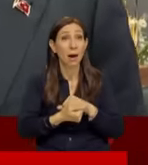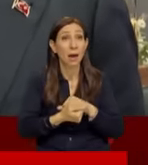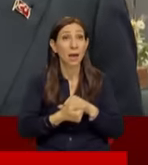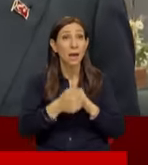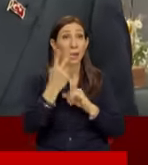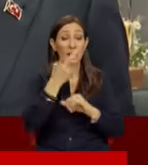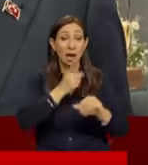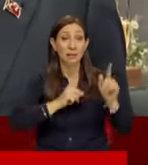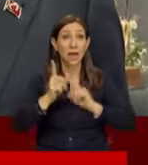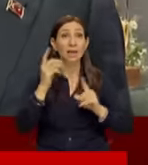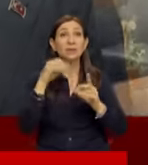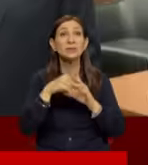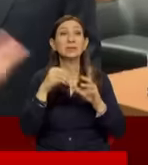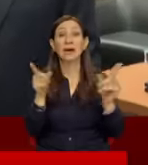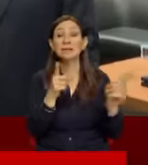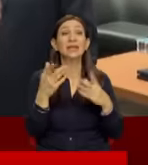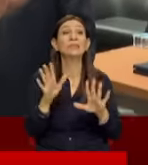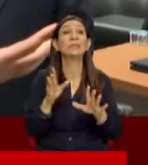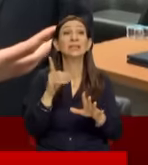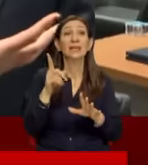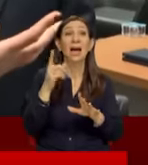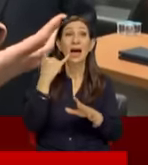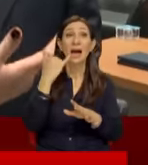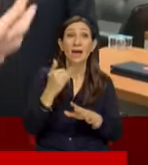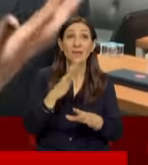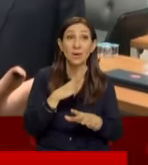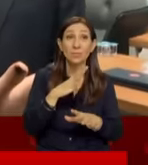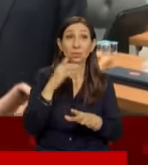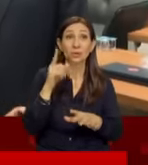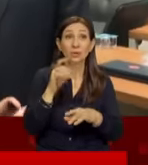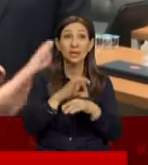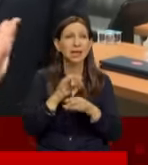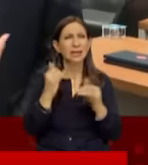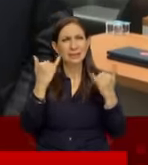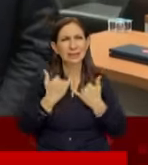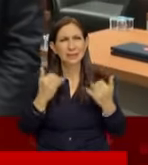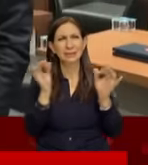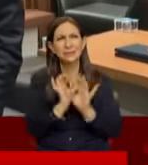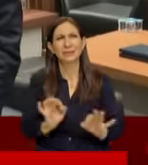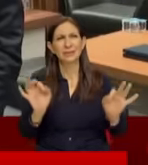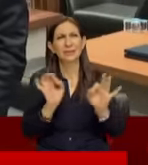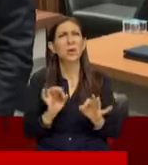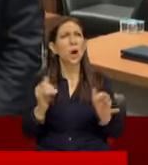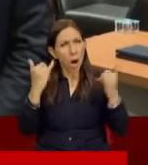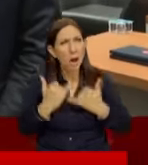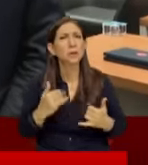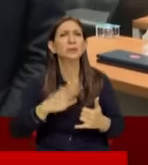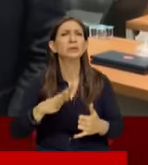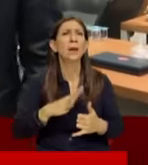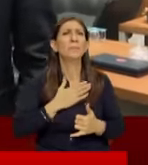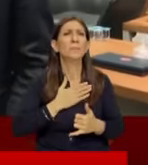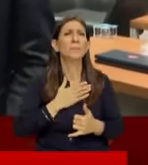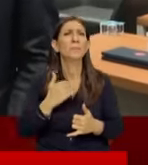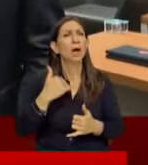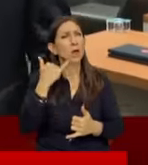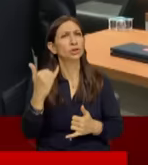iki aday arasında geçmedi yani. Sizi arayan var mı mesela şu dakika itibariyle? Yok, şu ana ya kadar da arayan yok ama arasınlar isterim. Yani ben